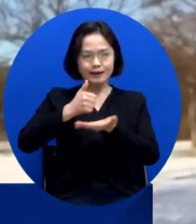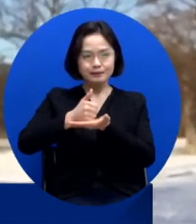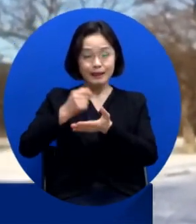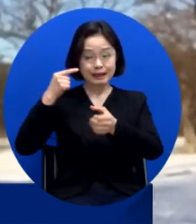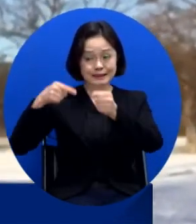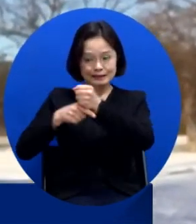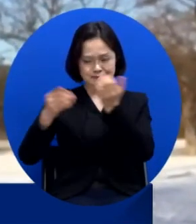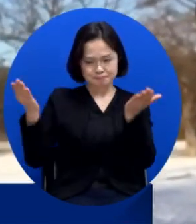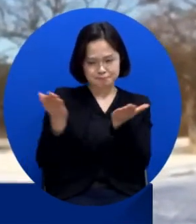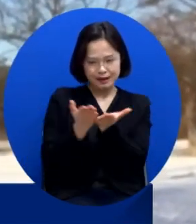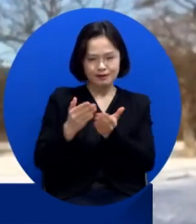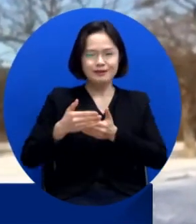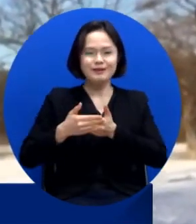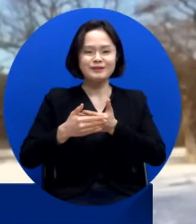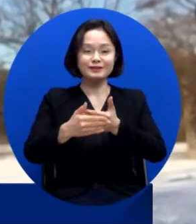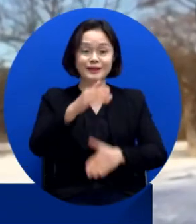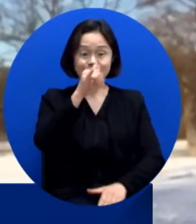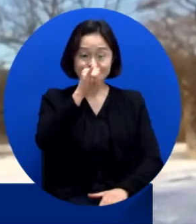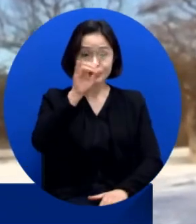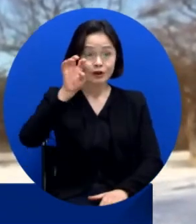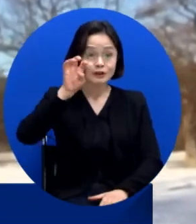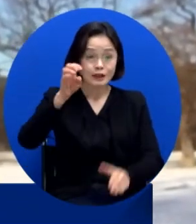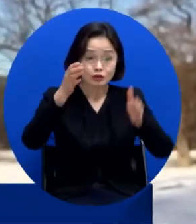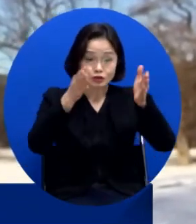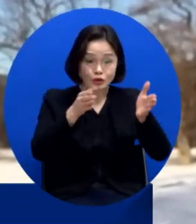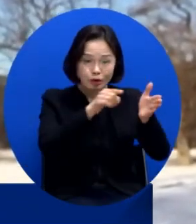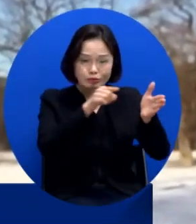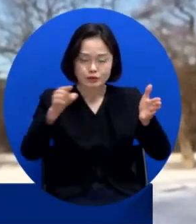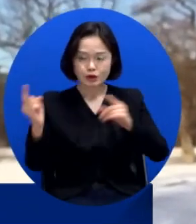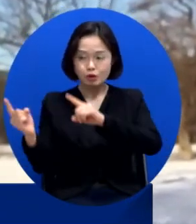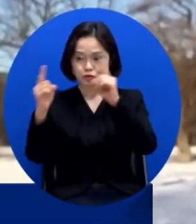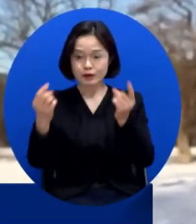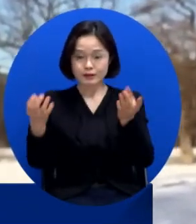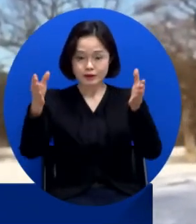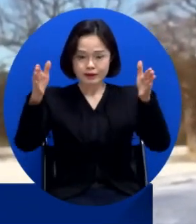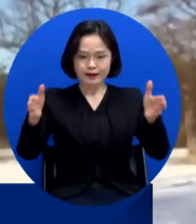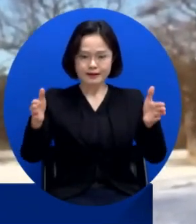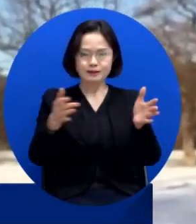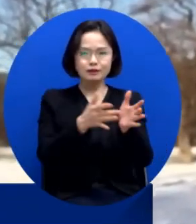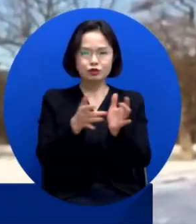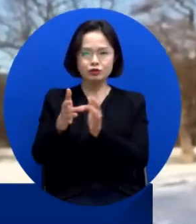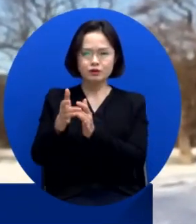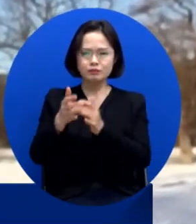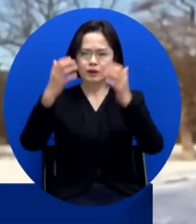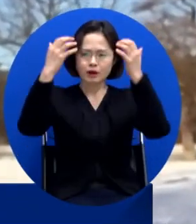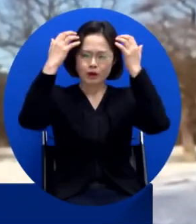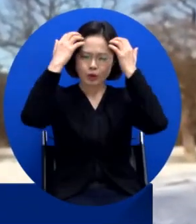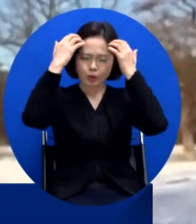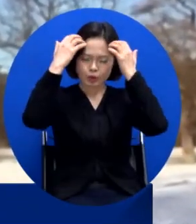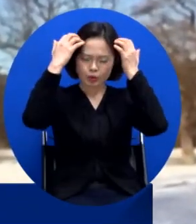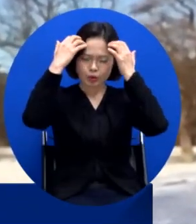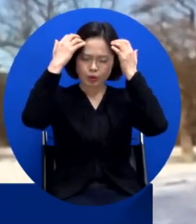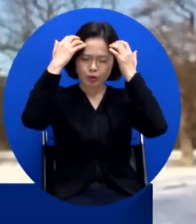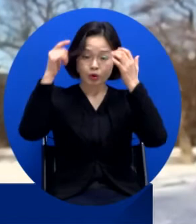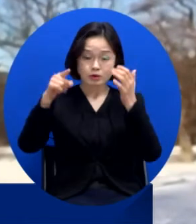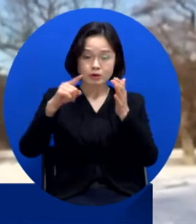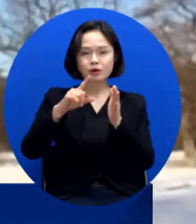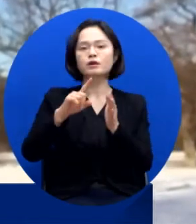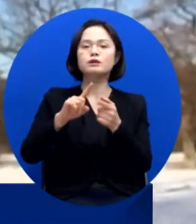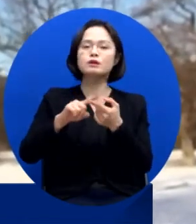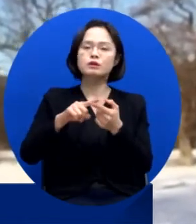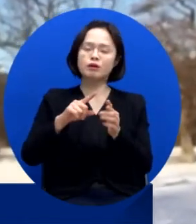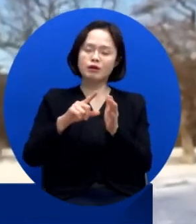in 2 Tagen, ist Aschermittwoch. Die Passionszeit beginnt. 7 Wochen bis